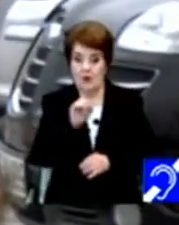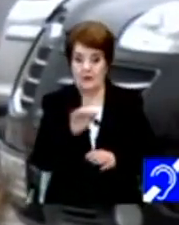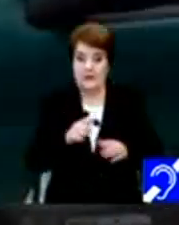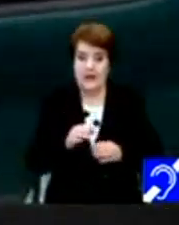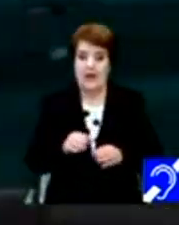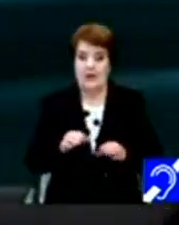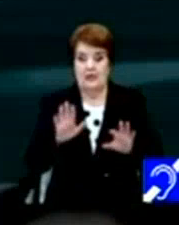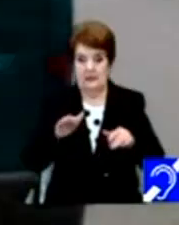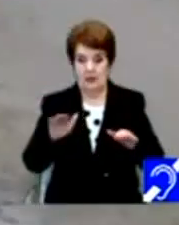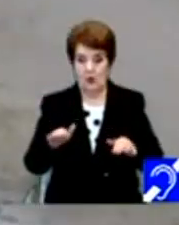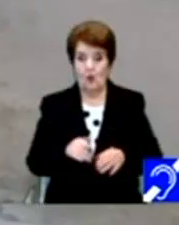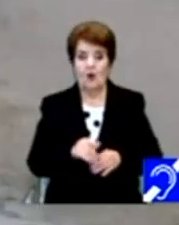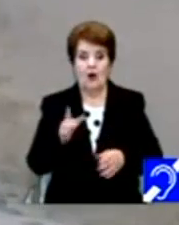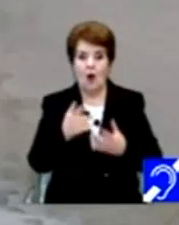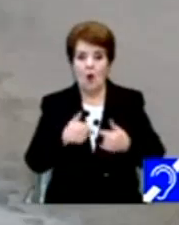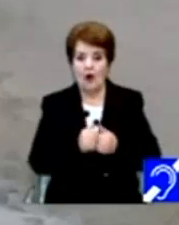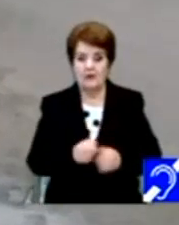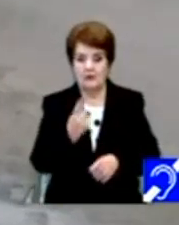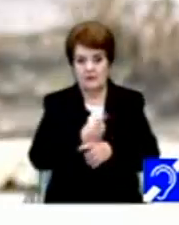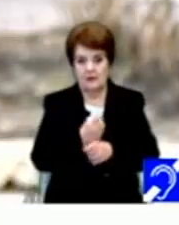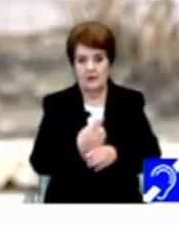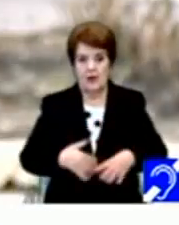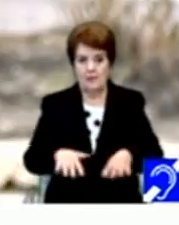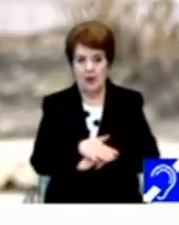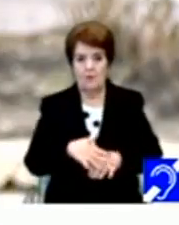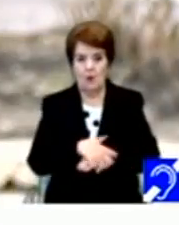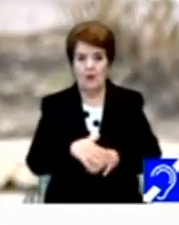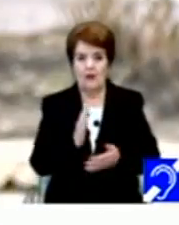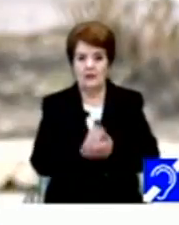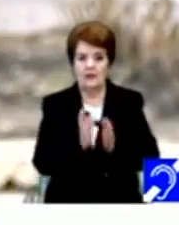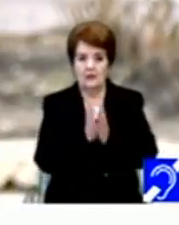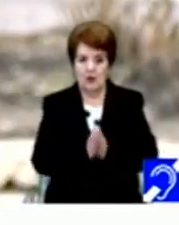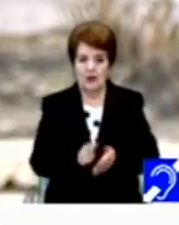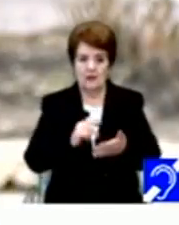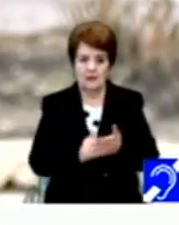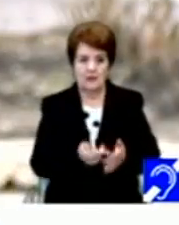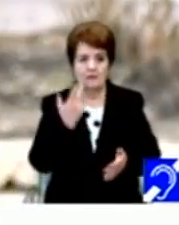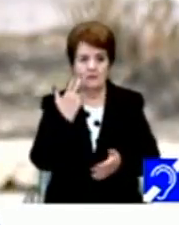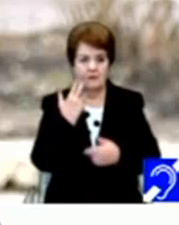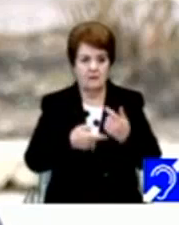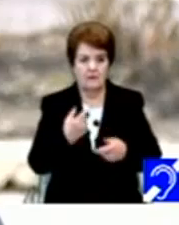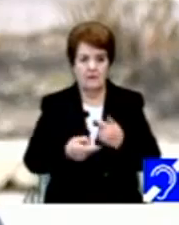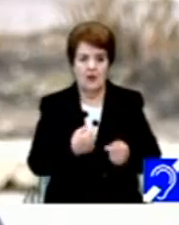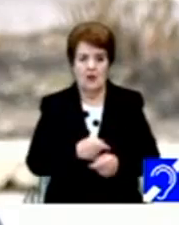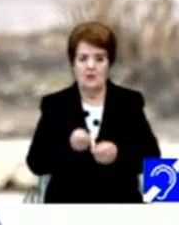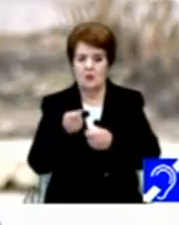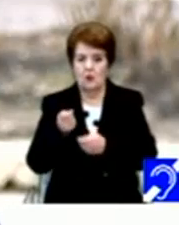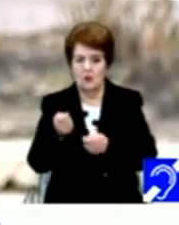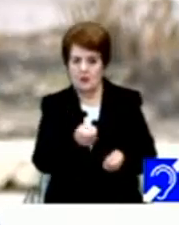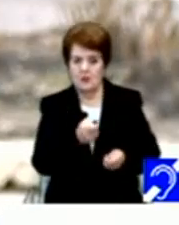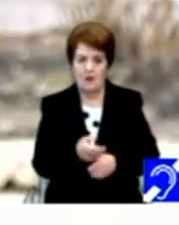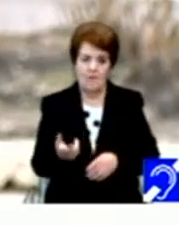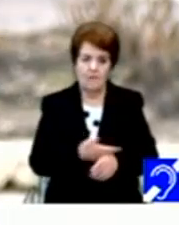a interzis organizarea oricăror evenimente în masă. Populația este rugată insistent să nu se deplaseze fără un scop